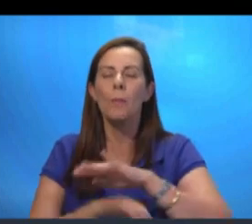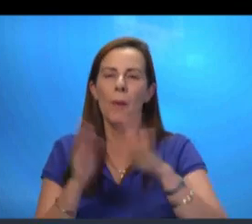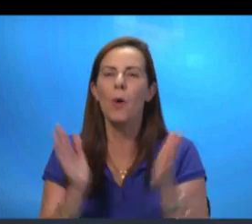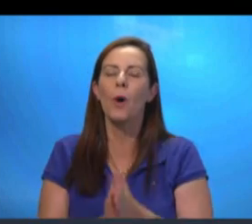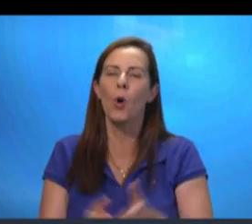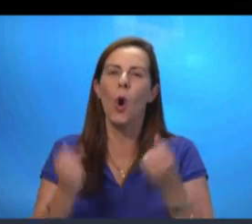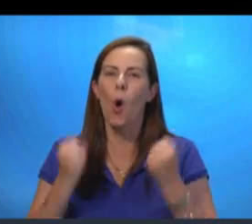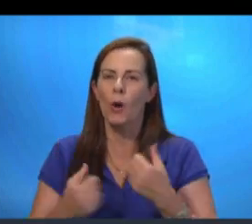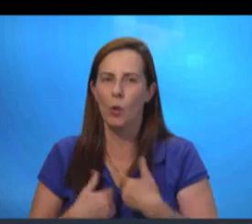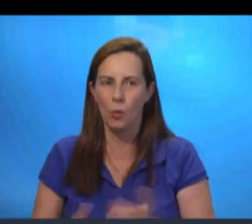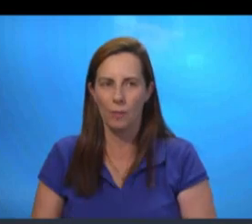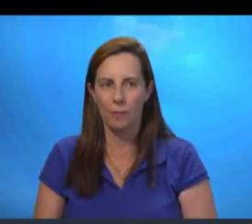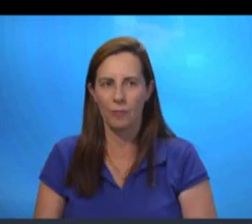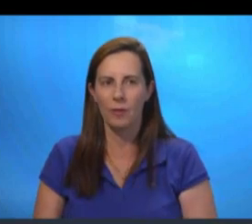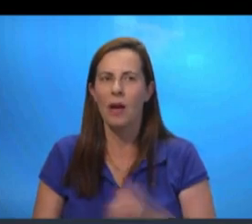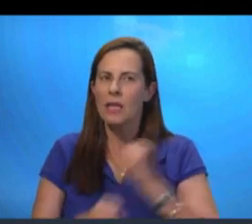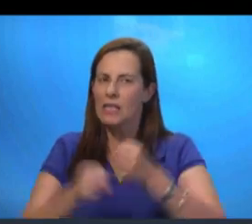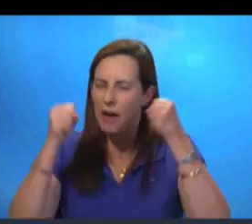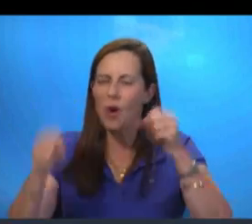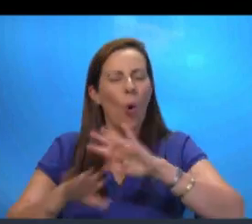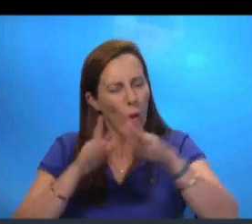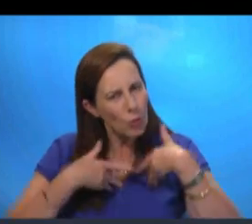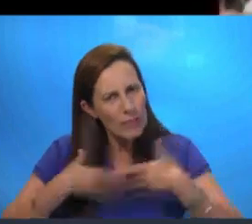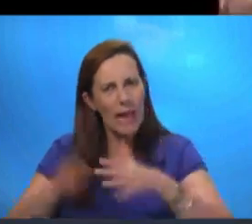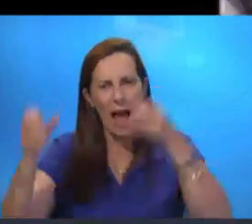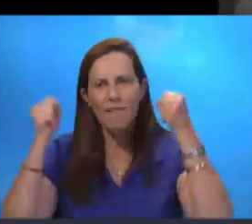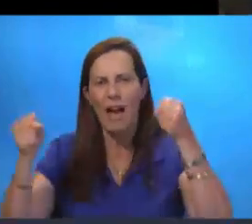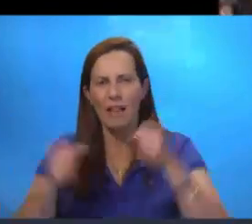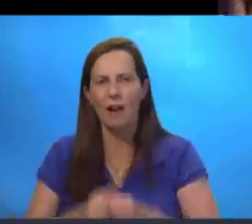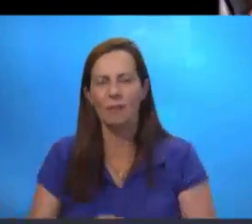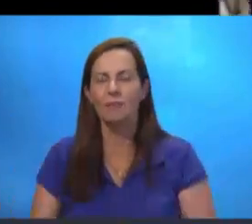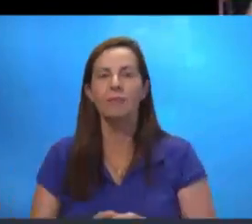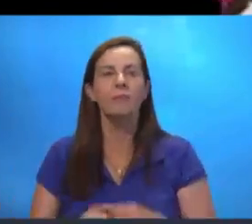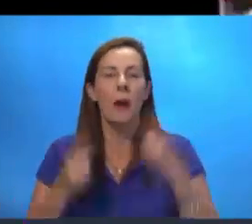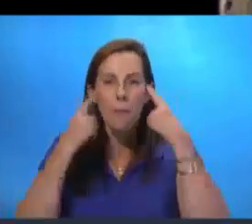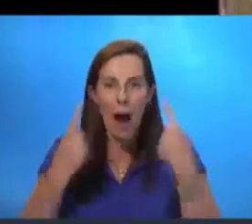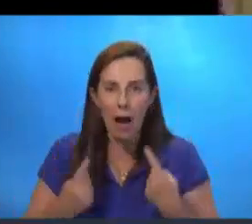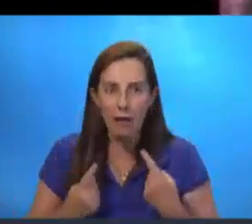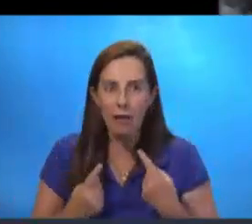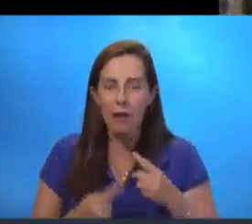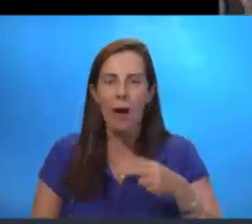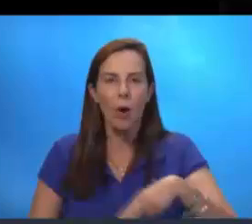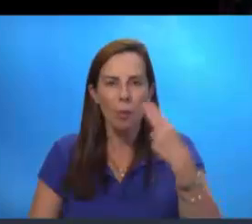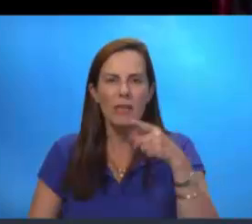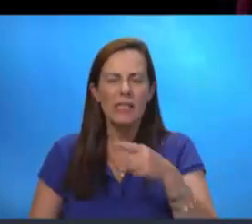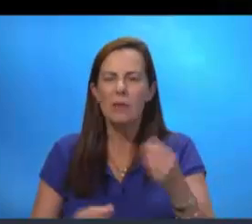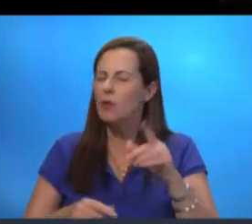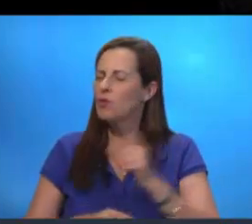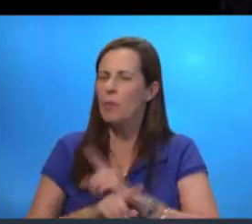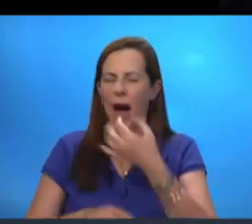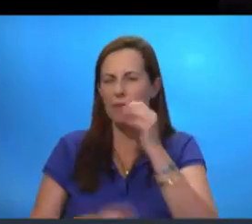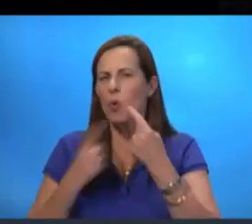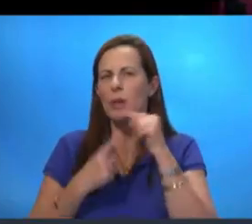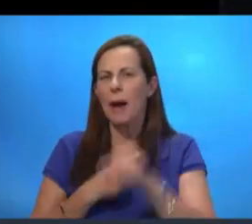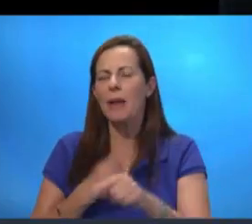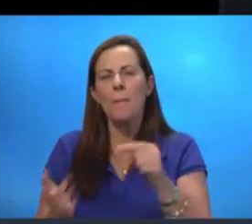בכל כוחנו. נעשה הפגנה, כולנו נעשה בהפגנה. בעולם החרדי, נושא הגאווה נחשב טאבו שמעדיפים לא לדבר עליו